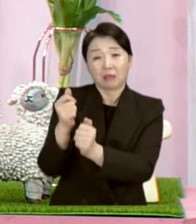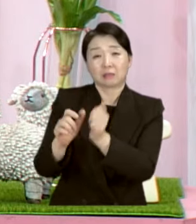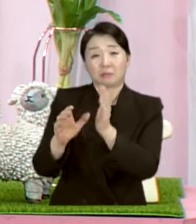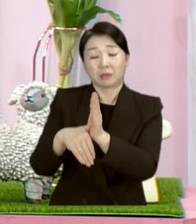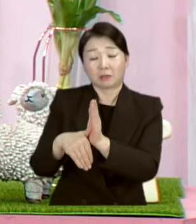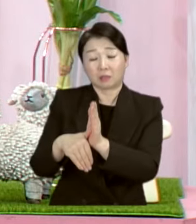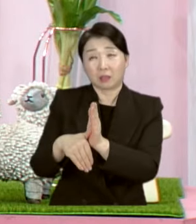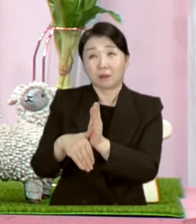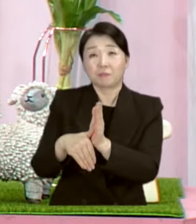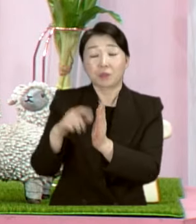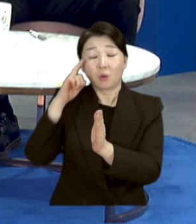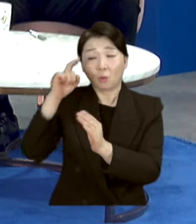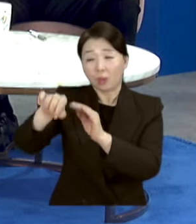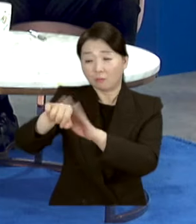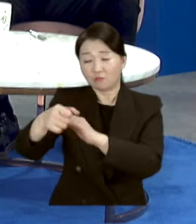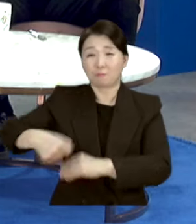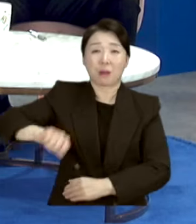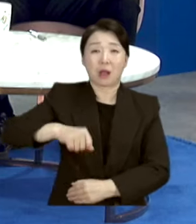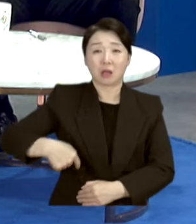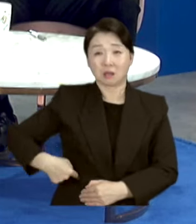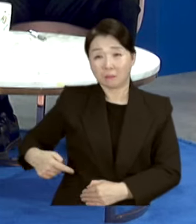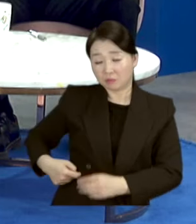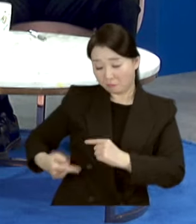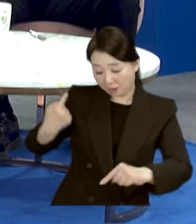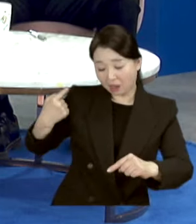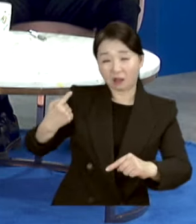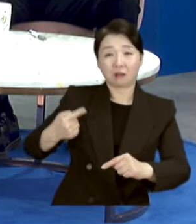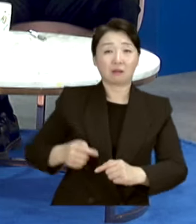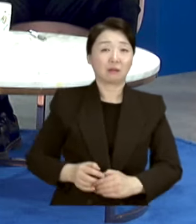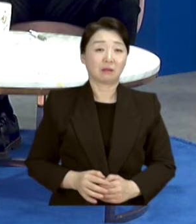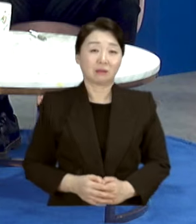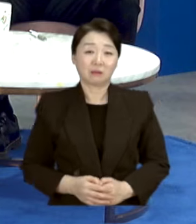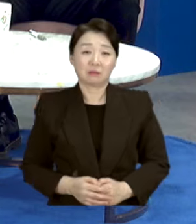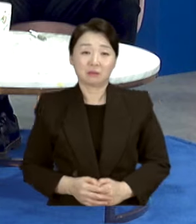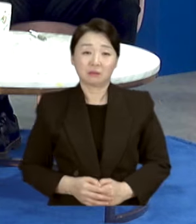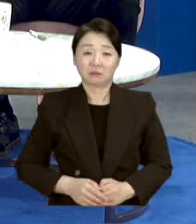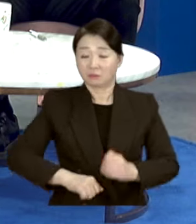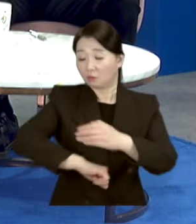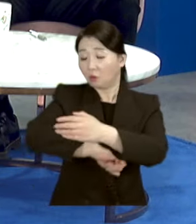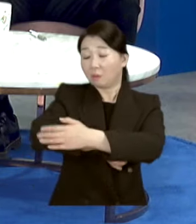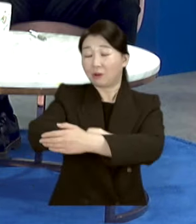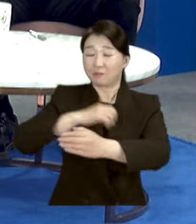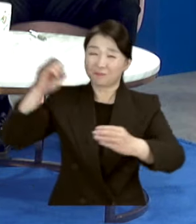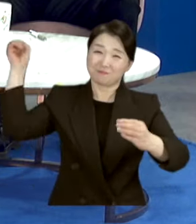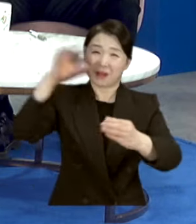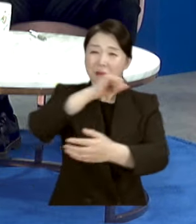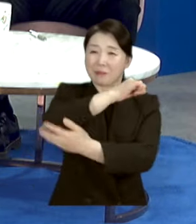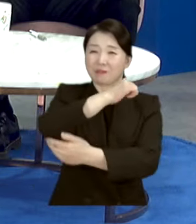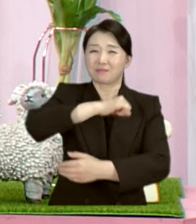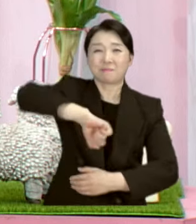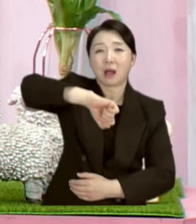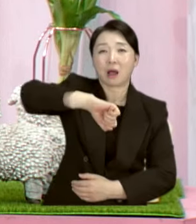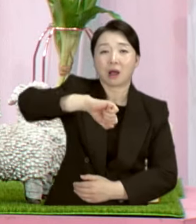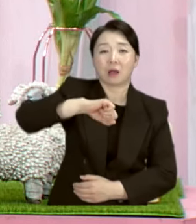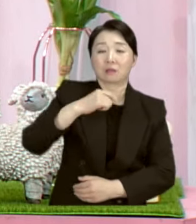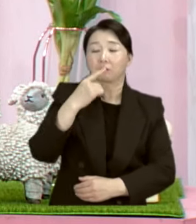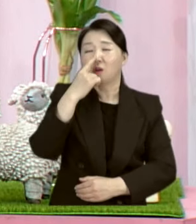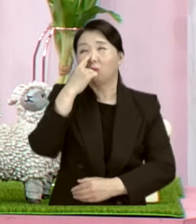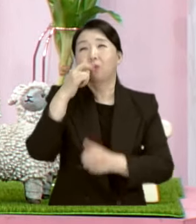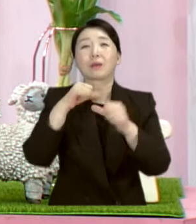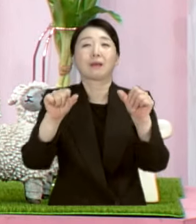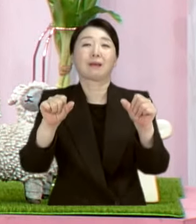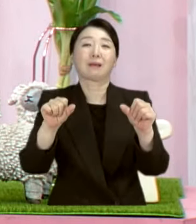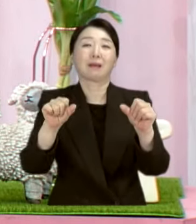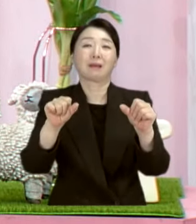상대편 무릎에 갈비뼈가 맞아가지고 오우! 갈비뼈가 부러지고 어머 어머 그다음 팔꿈치 슈팅 때리다 팔꿈치 맞아가지고 예. 코가